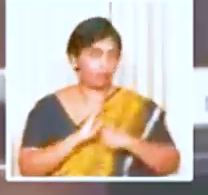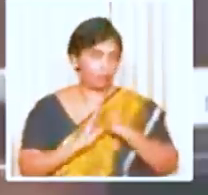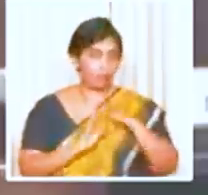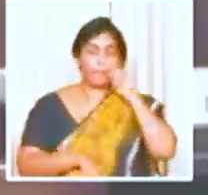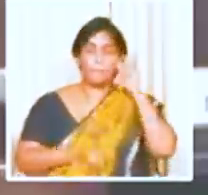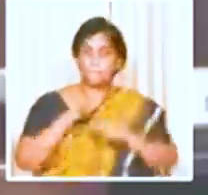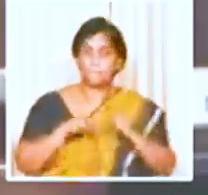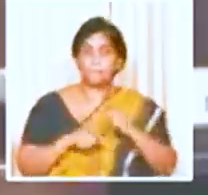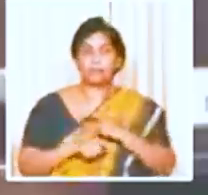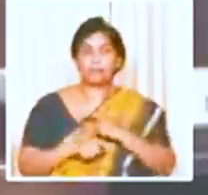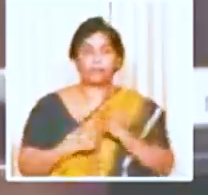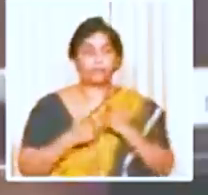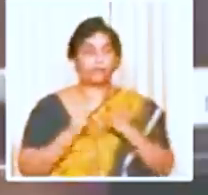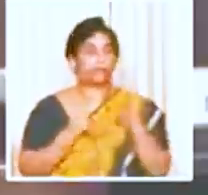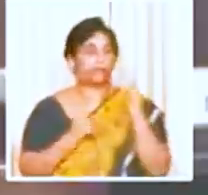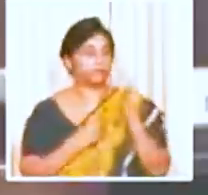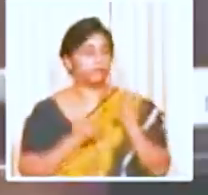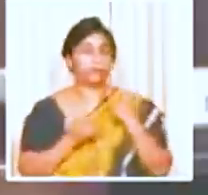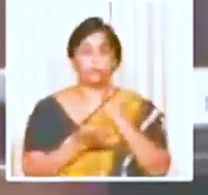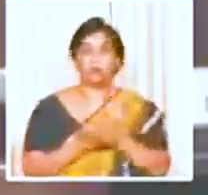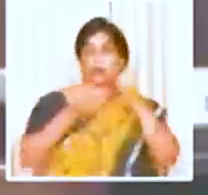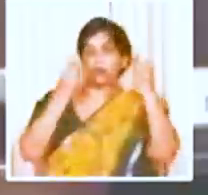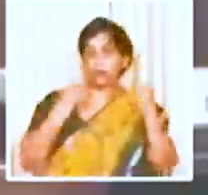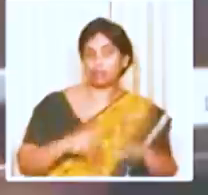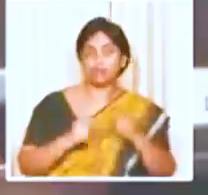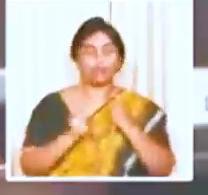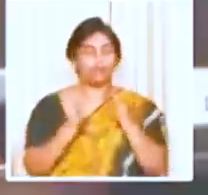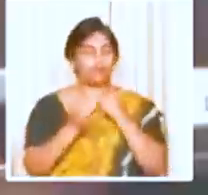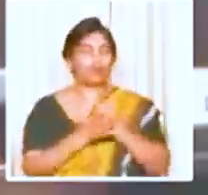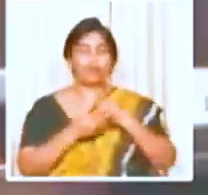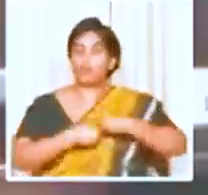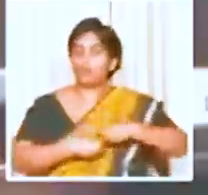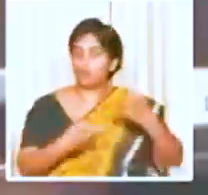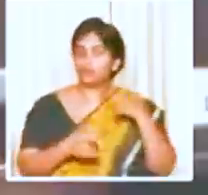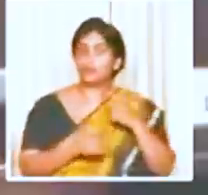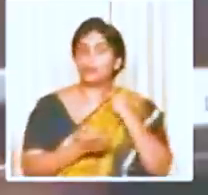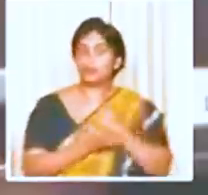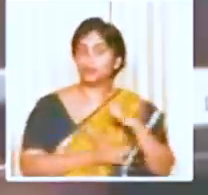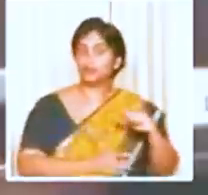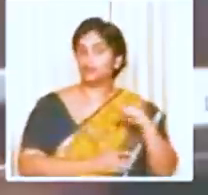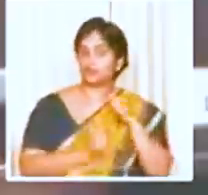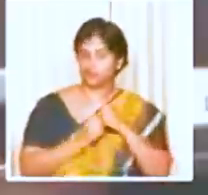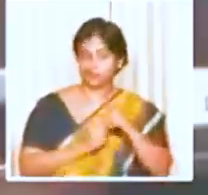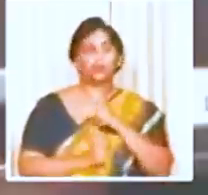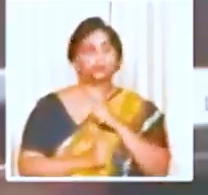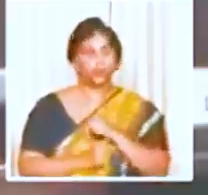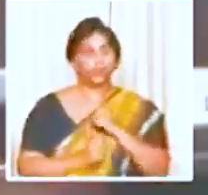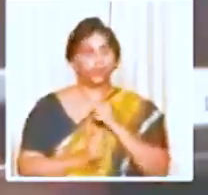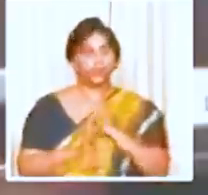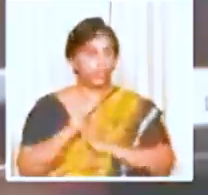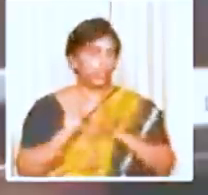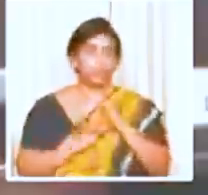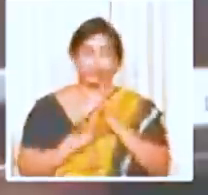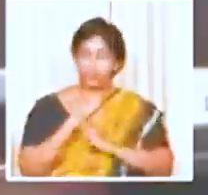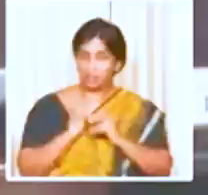நாட்டில் பொறியோடி போயுள்ள பிரச்சனைக்கு தீர்வு காண முடியாது? பிரச்சனைக்கு தீர்வு காணலாம், ஆனால் அதற்கான அக்கறை அவருக்கு இல்லை என்பது புலப்படுகிறது.